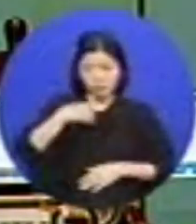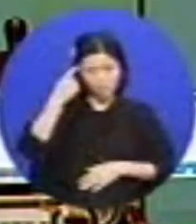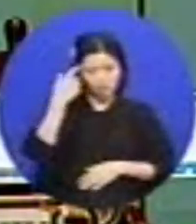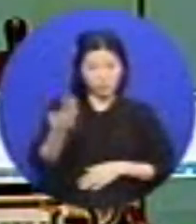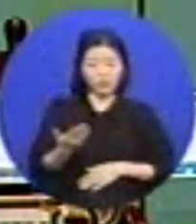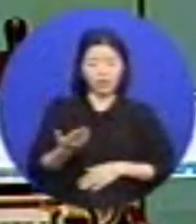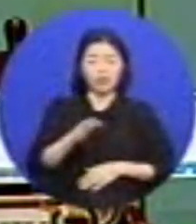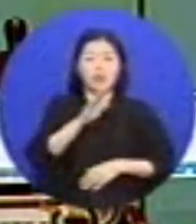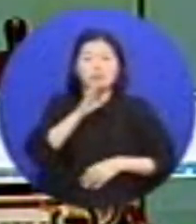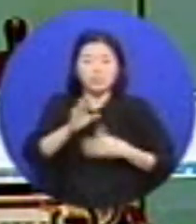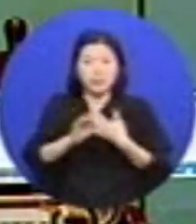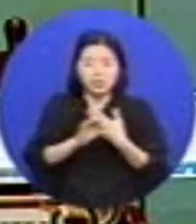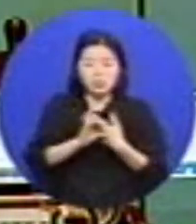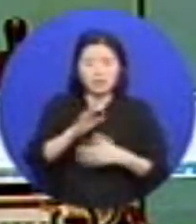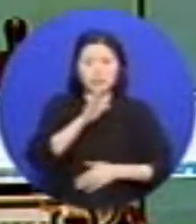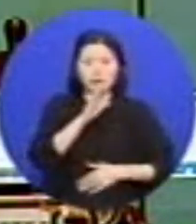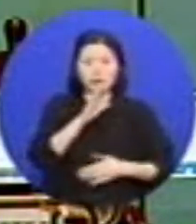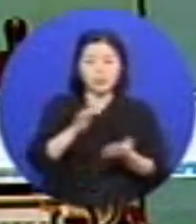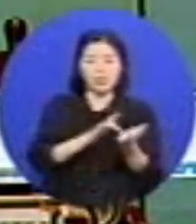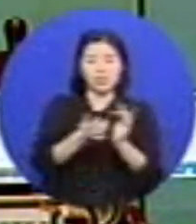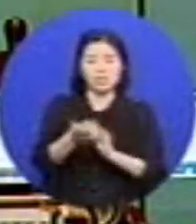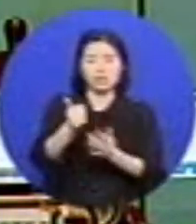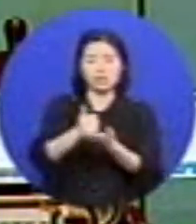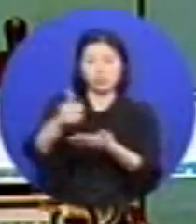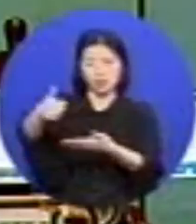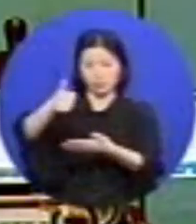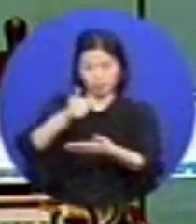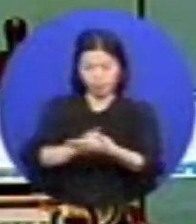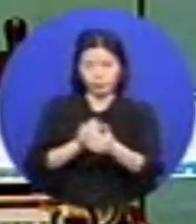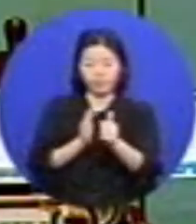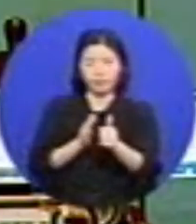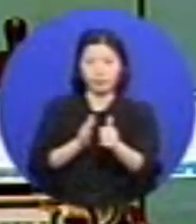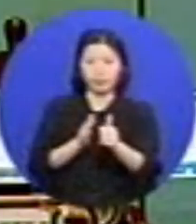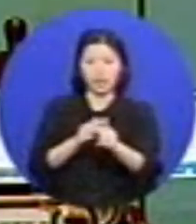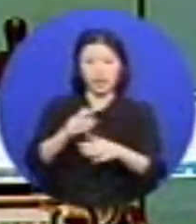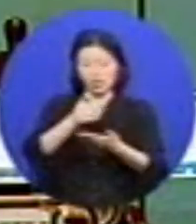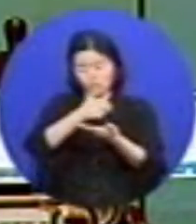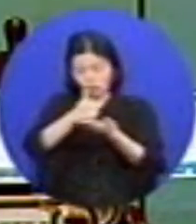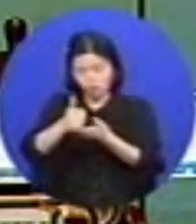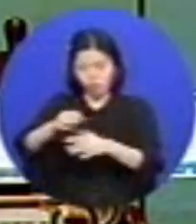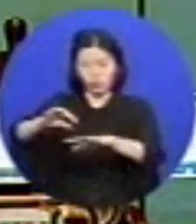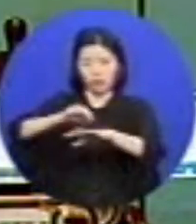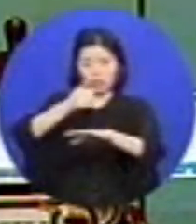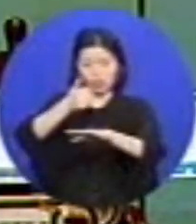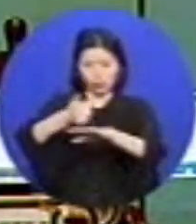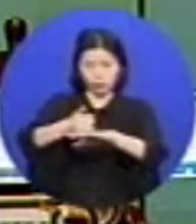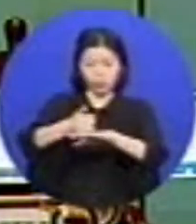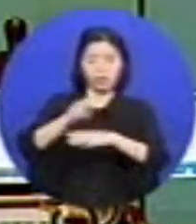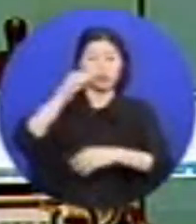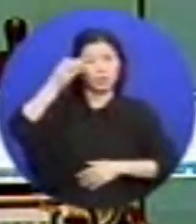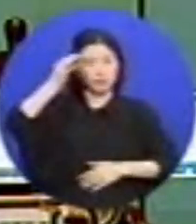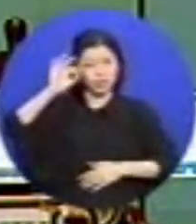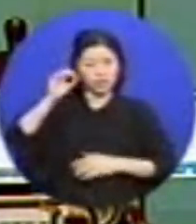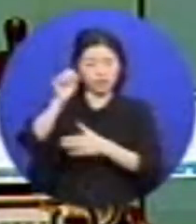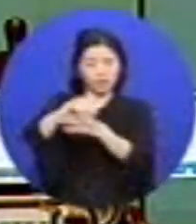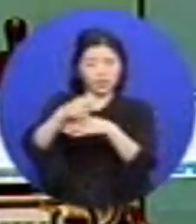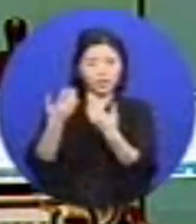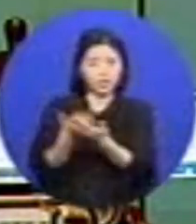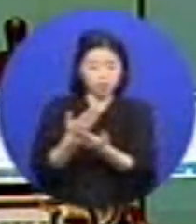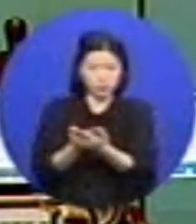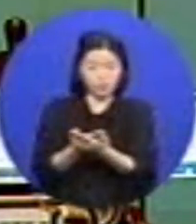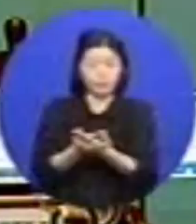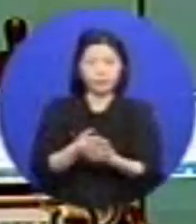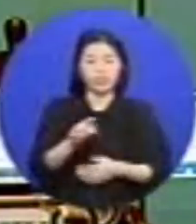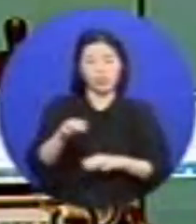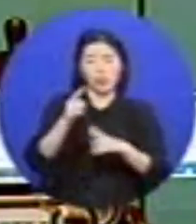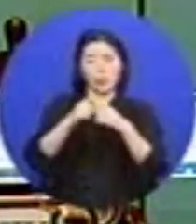그렇다면 정말 예수님을 영접하세요. 여러분의 주님으로, 왕으로 그렇게 영접하세요. 교회만 다니는